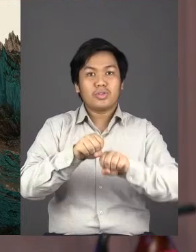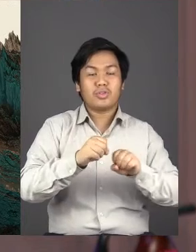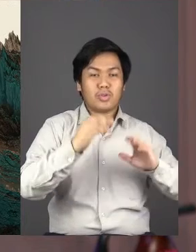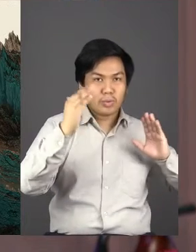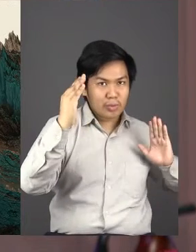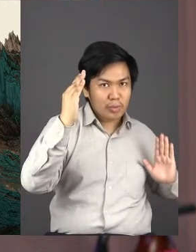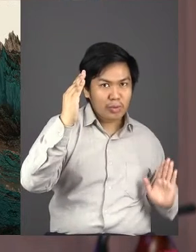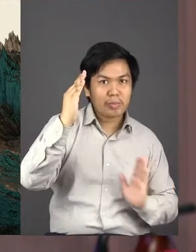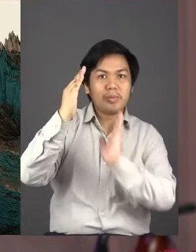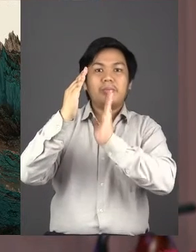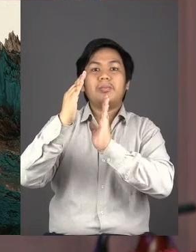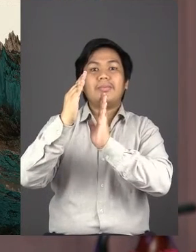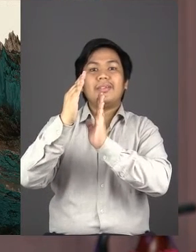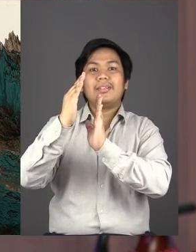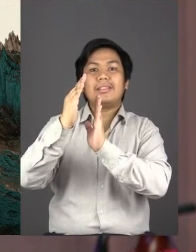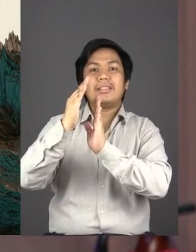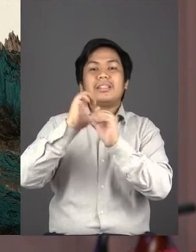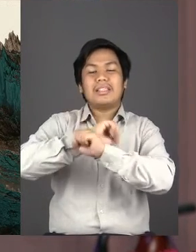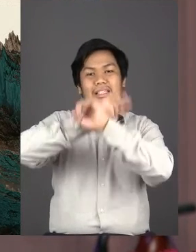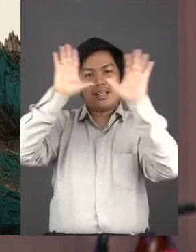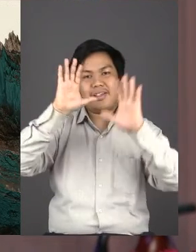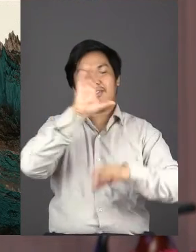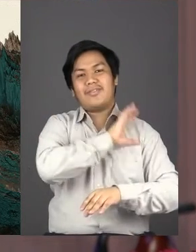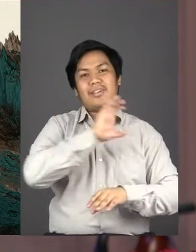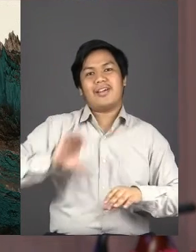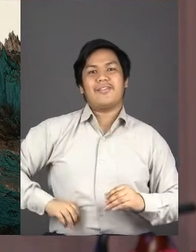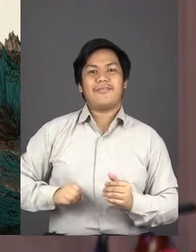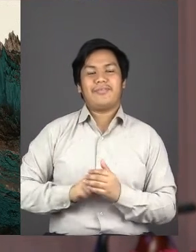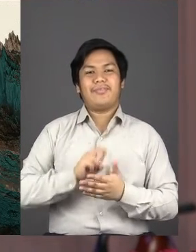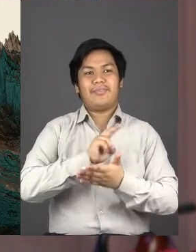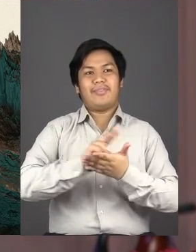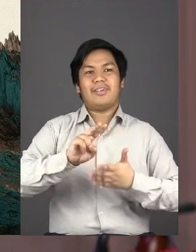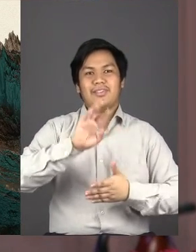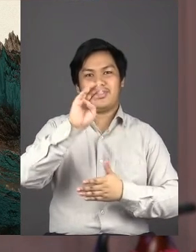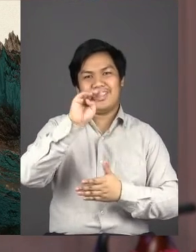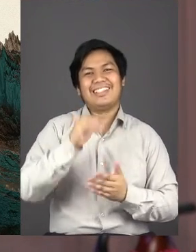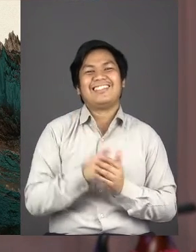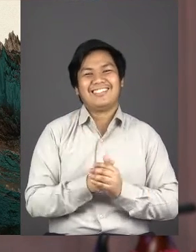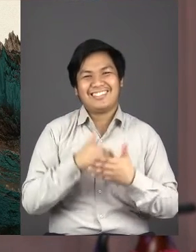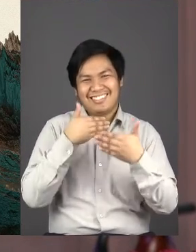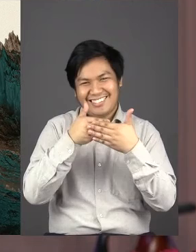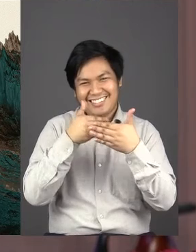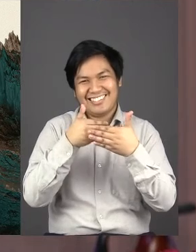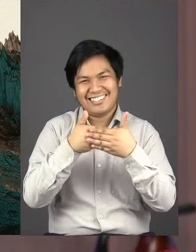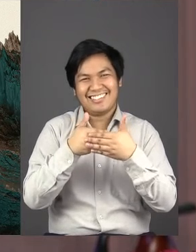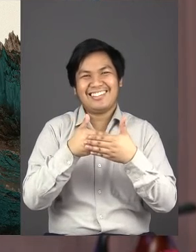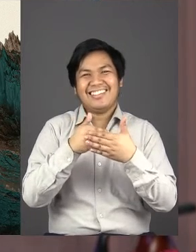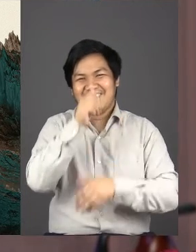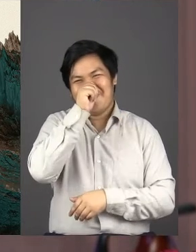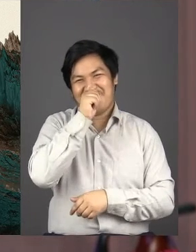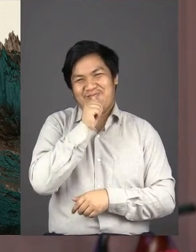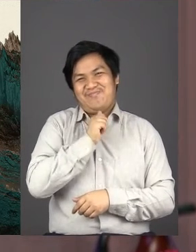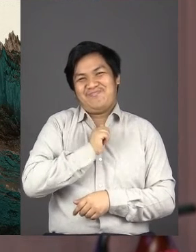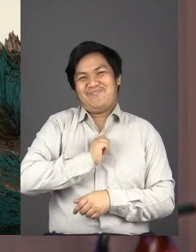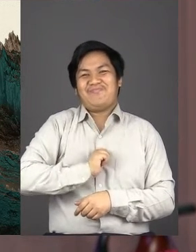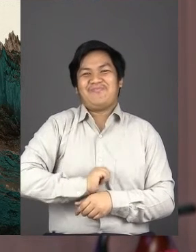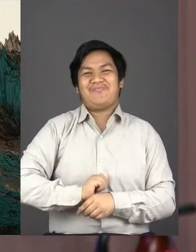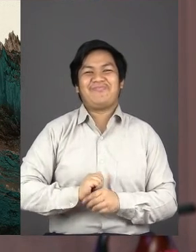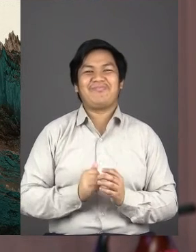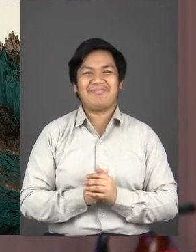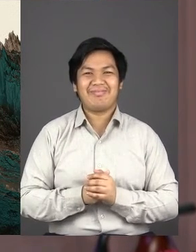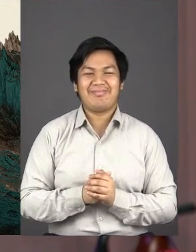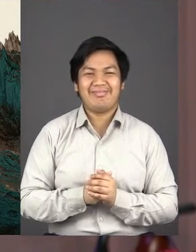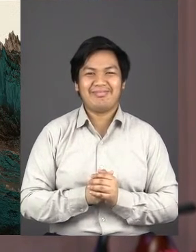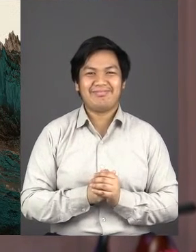liwanag ni Kristo. Verse 14 na po tayo. Konti na lang po. Konting tiis na lang po.